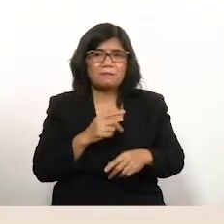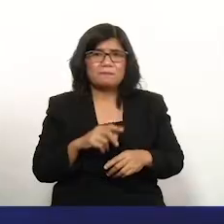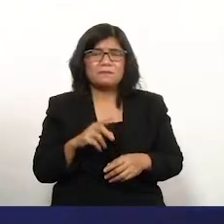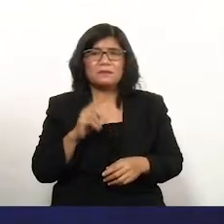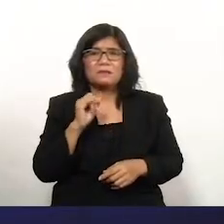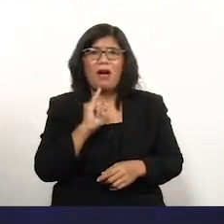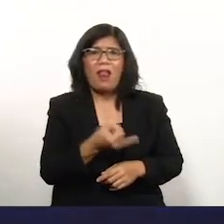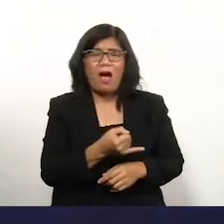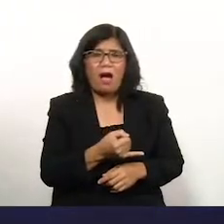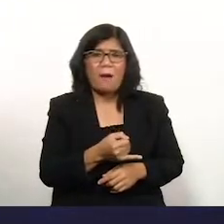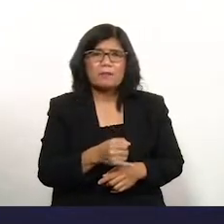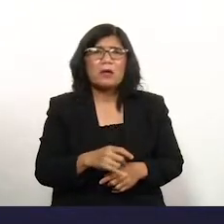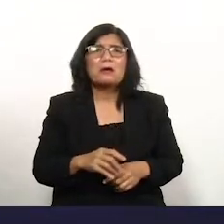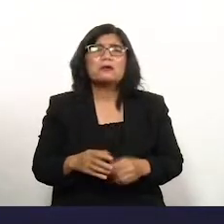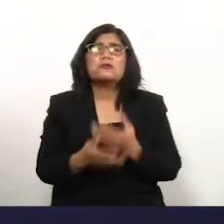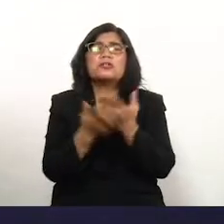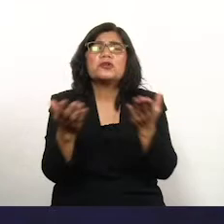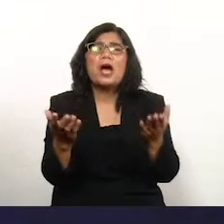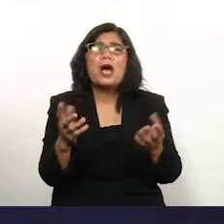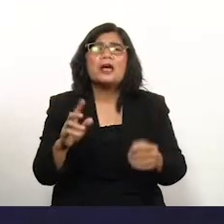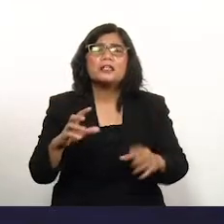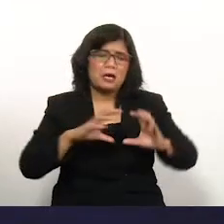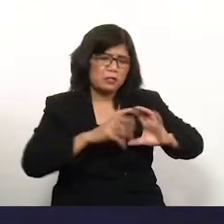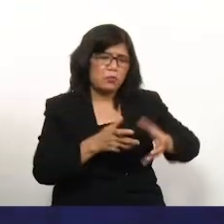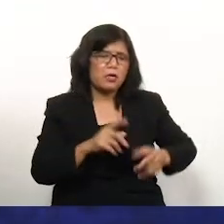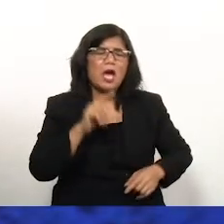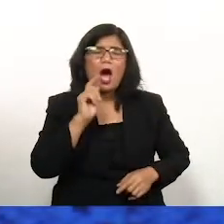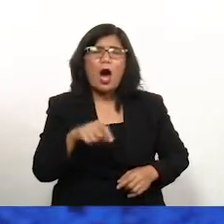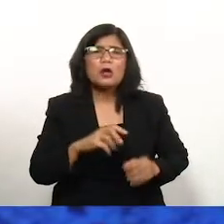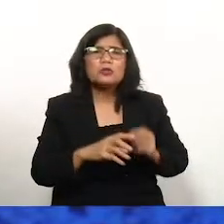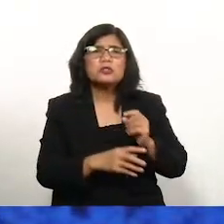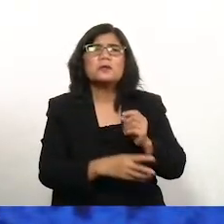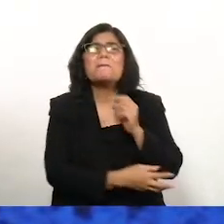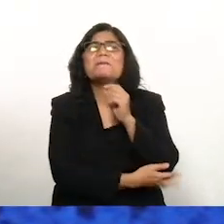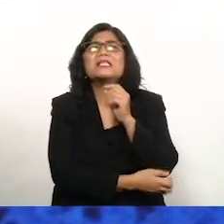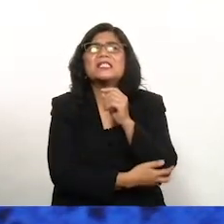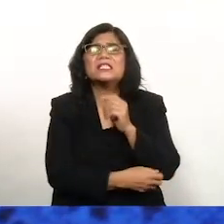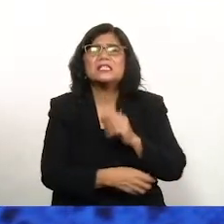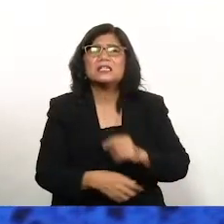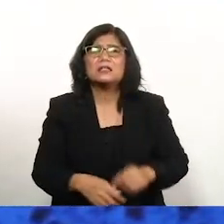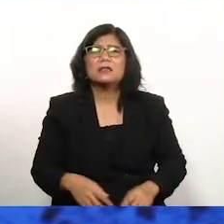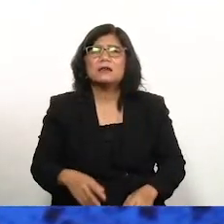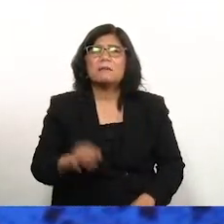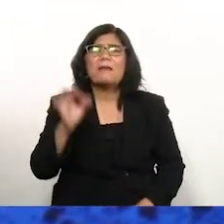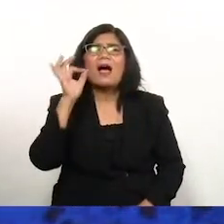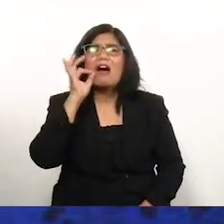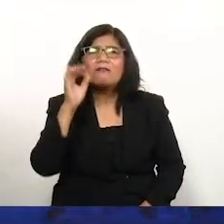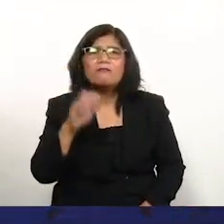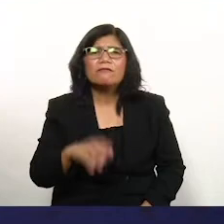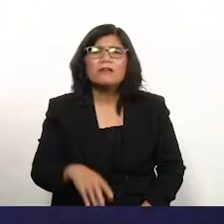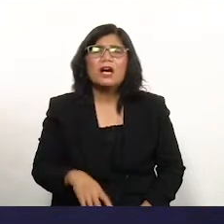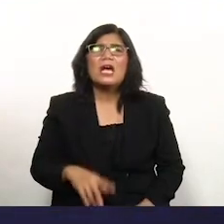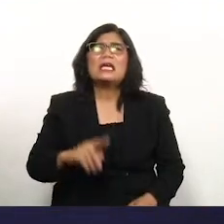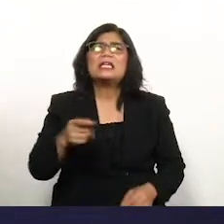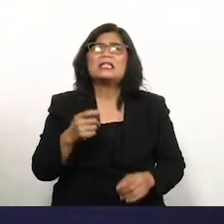kita di forum ini harus miskin harus menderita Hello kita masih punya tugas Bos hidup ini bukan